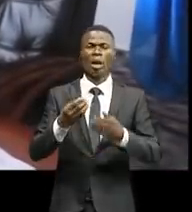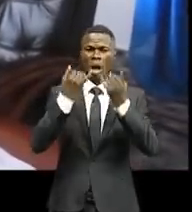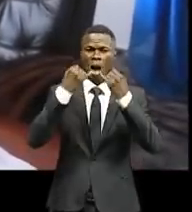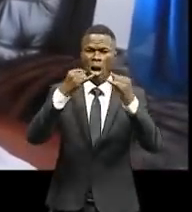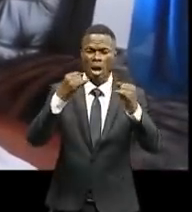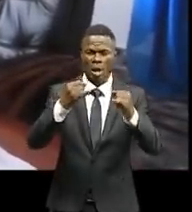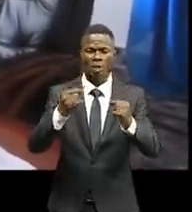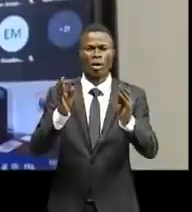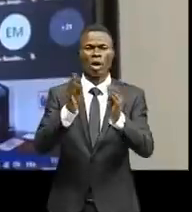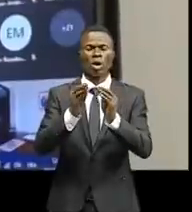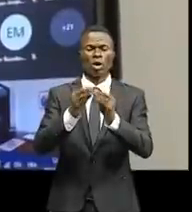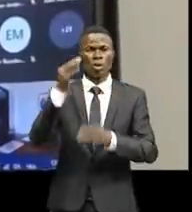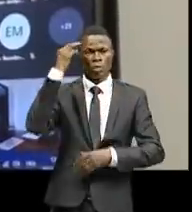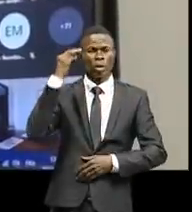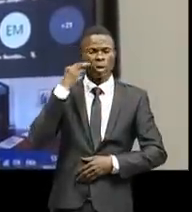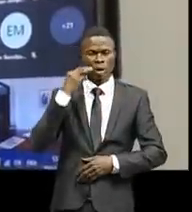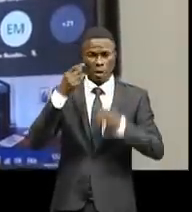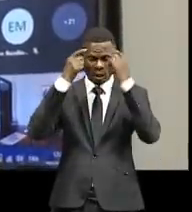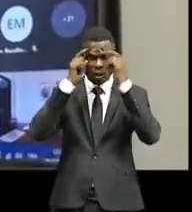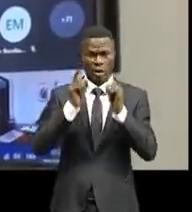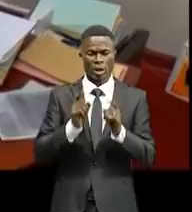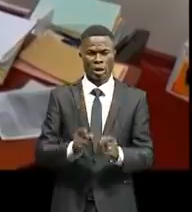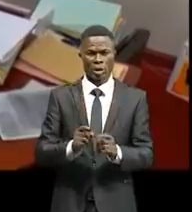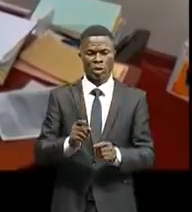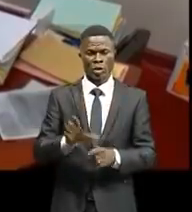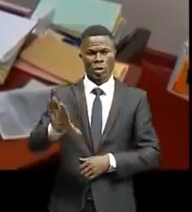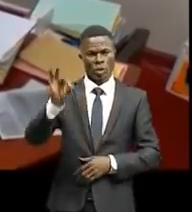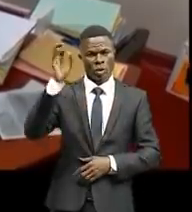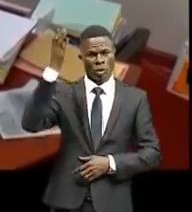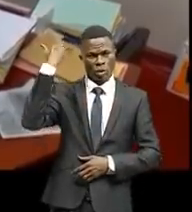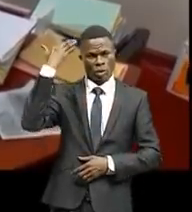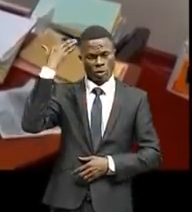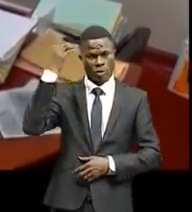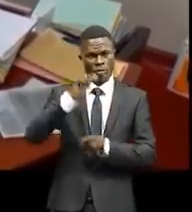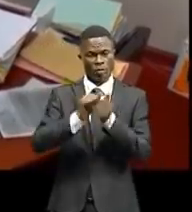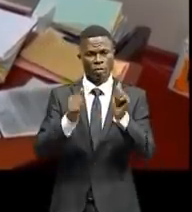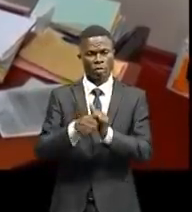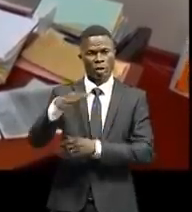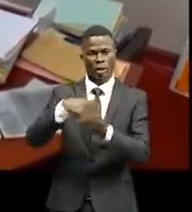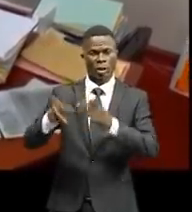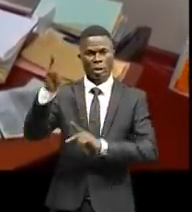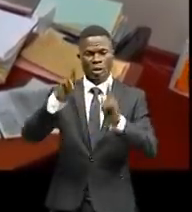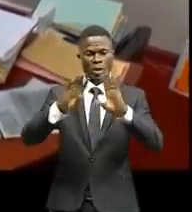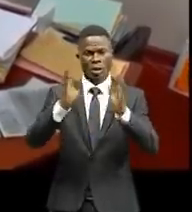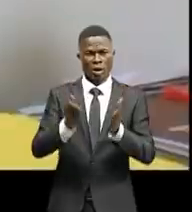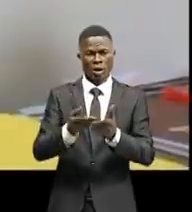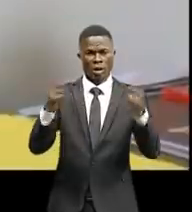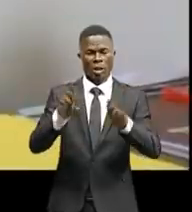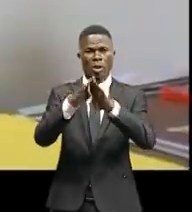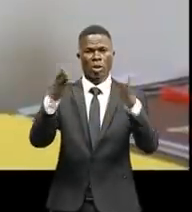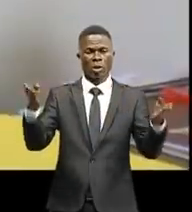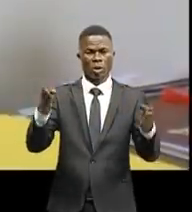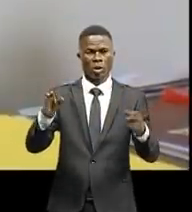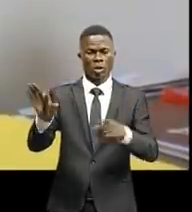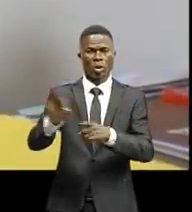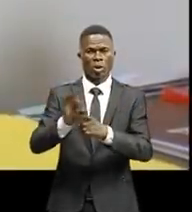les conseils des mesures qui ont été prises à la suite de troubles à l'ordre public survenus lors de l'ouverture de la